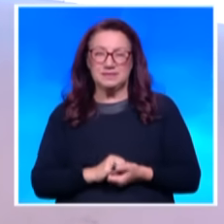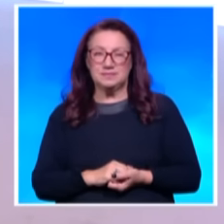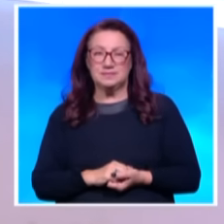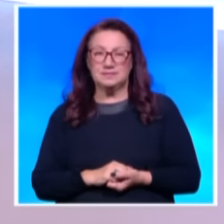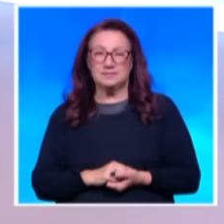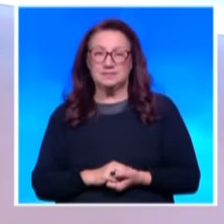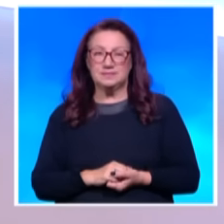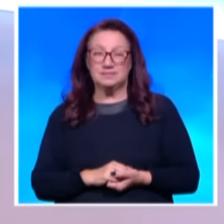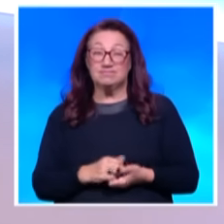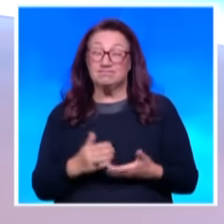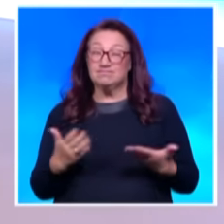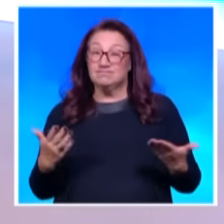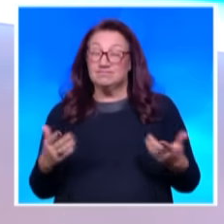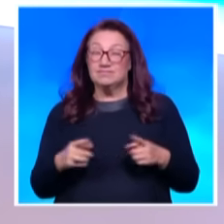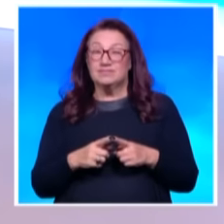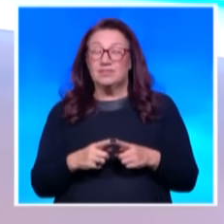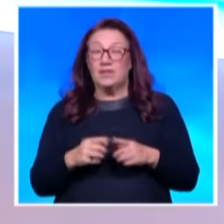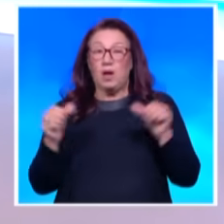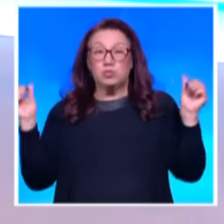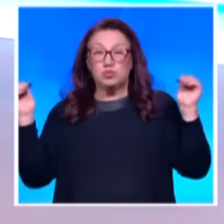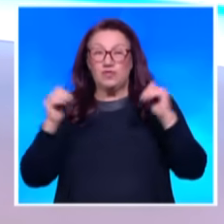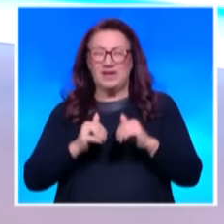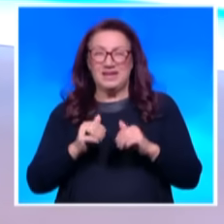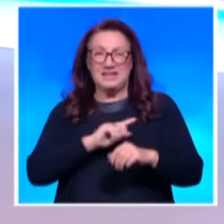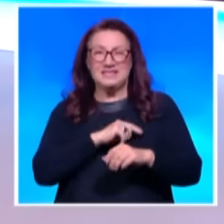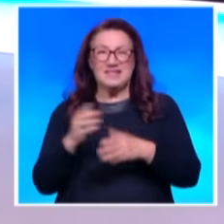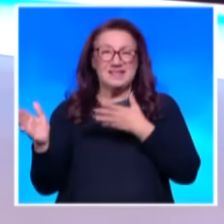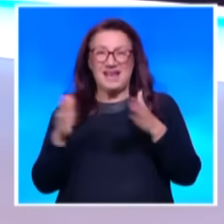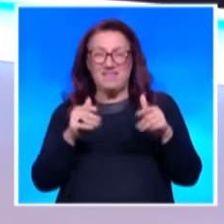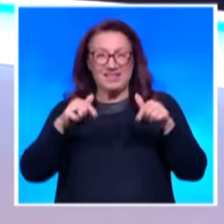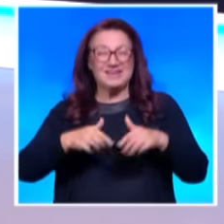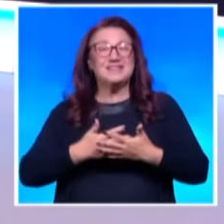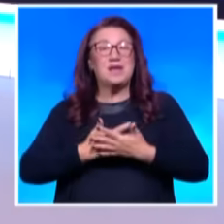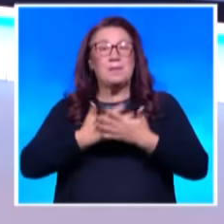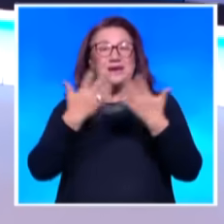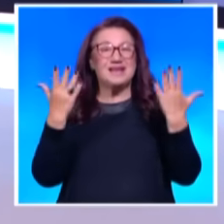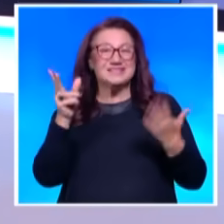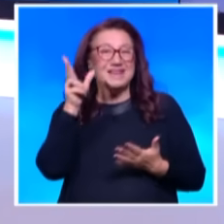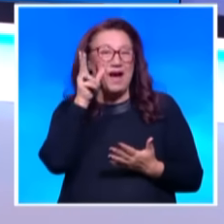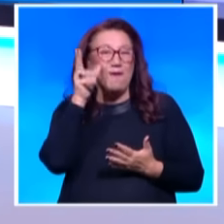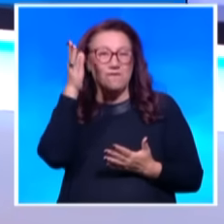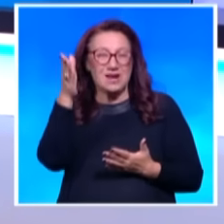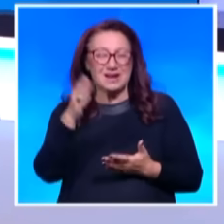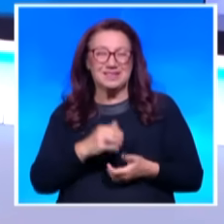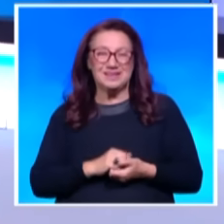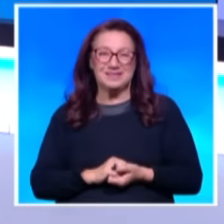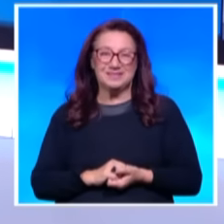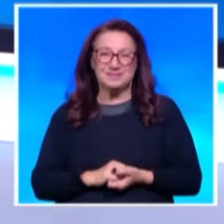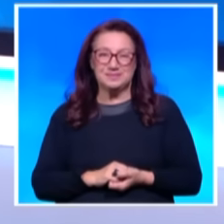Провали ли силният вятър деня на Варна? И какво се случва в този момент, ще ни каже сега Йордан Фотев. Здравей!